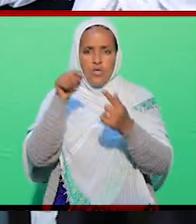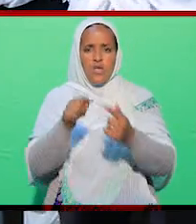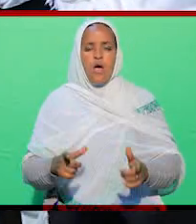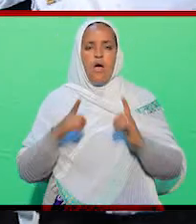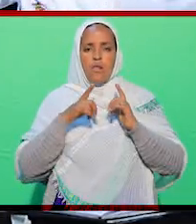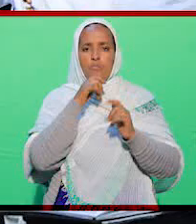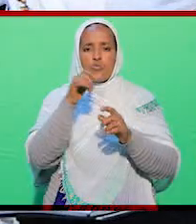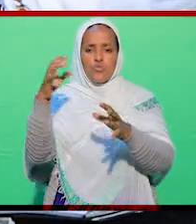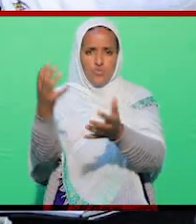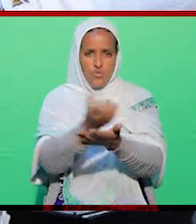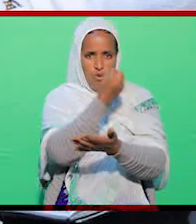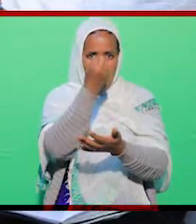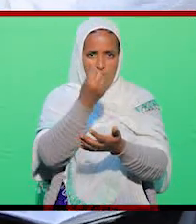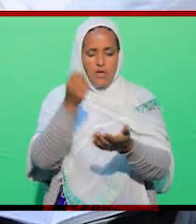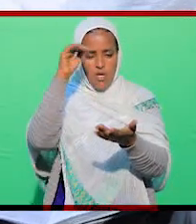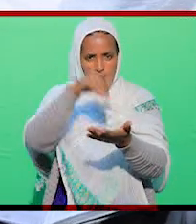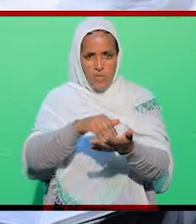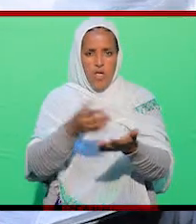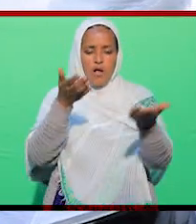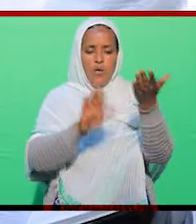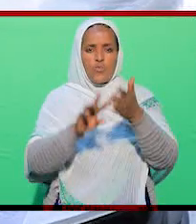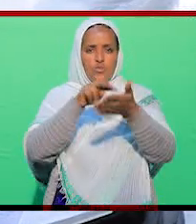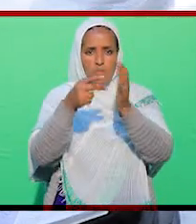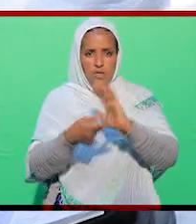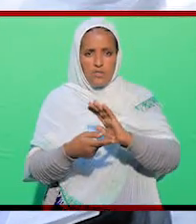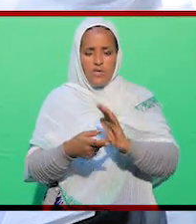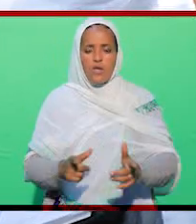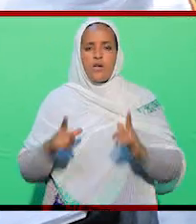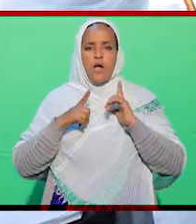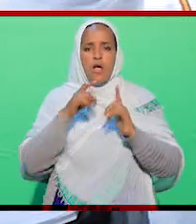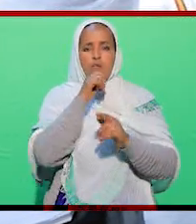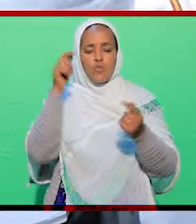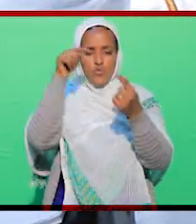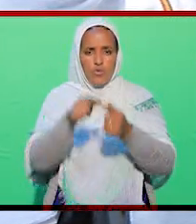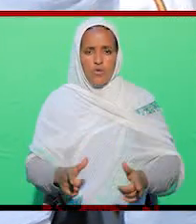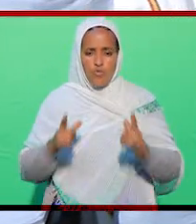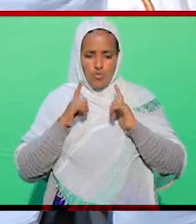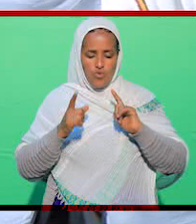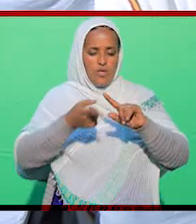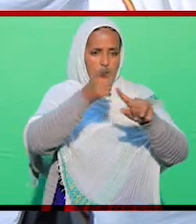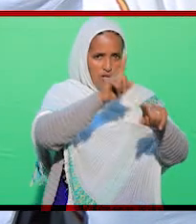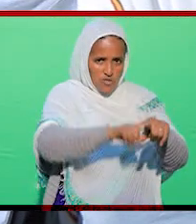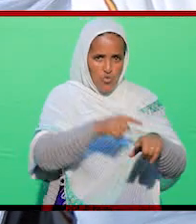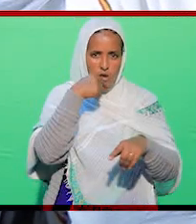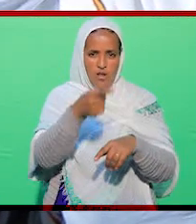ከመኖር ወደ ሞት ማለት ወደ አለመኖር ይወስደዋል። ዳግመኛም ከሞት ማለት ወደ ካለመኖር ወደ